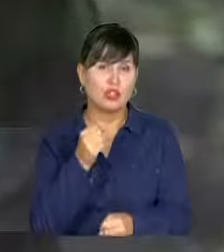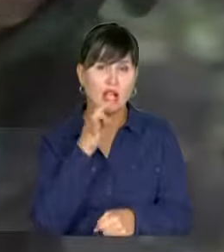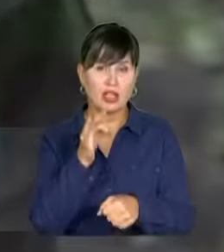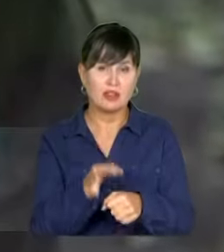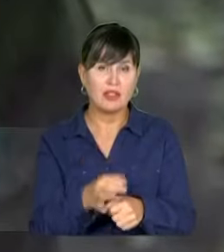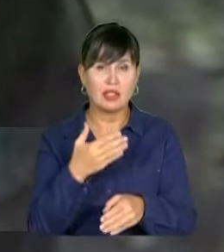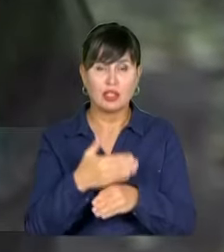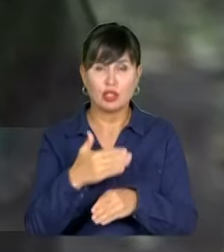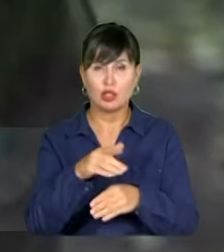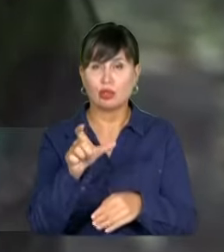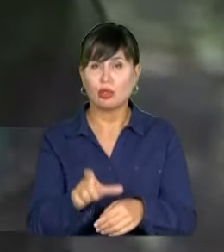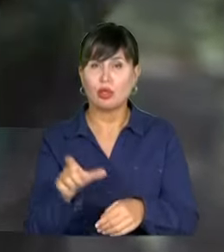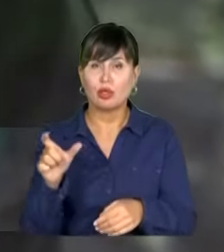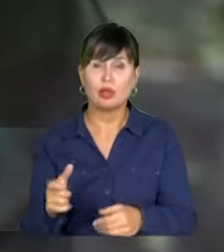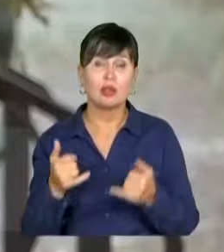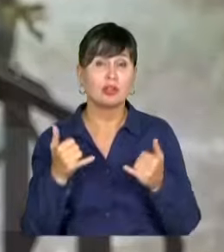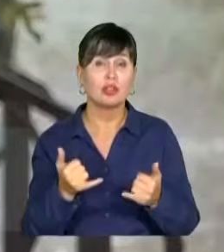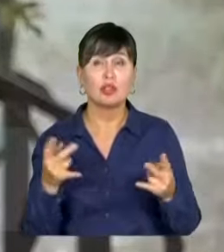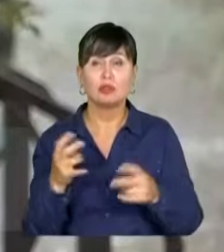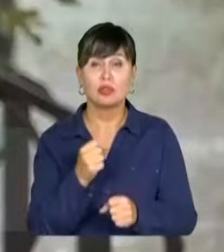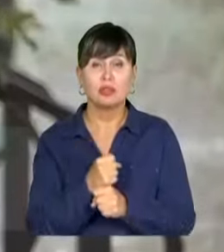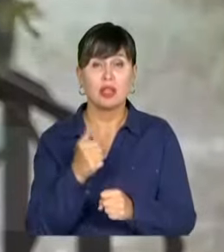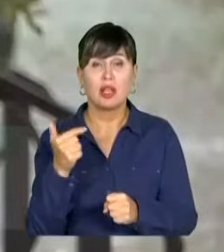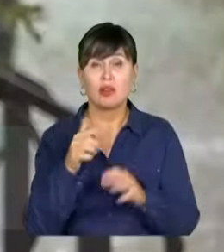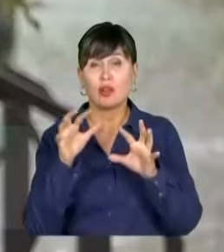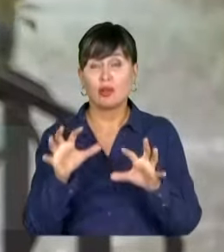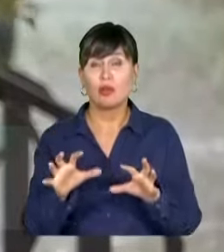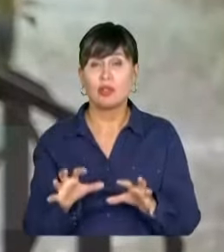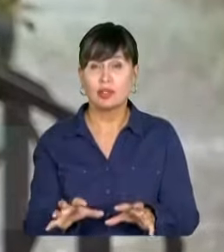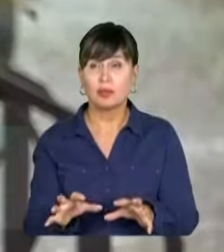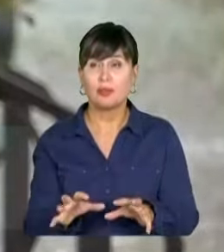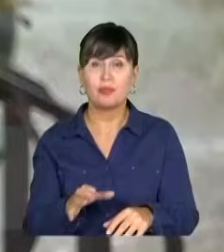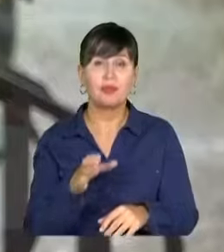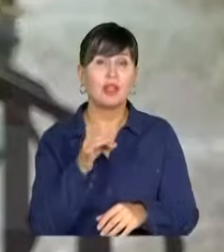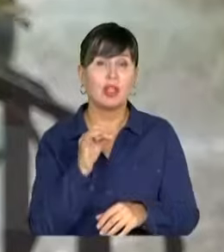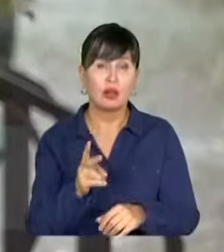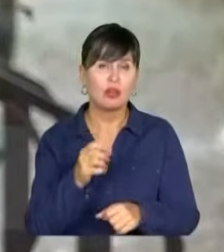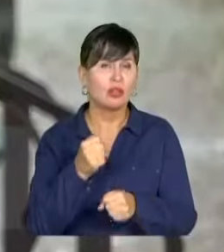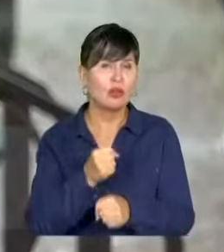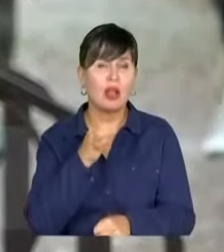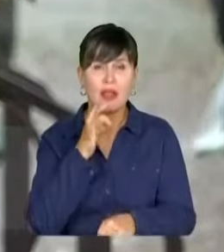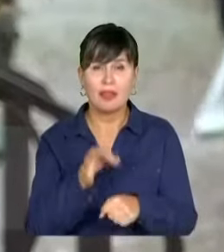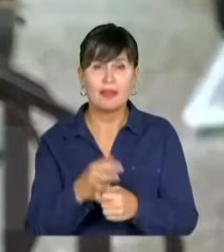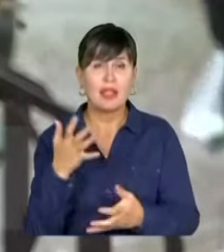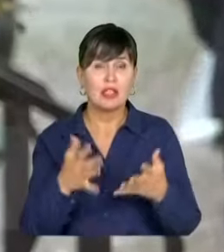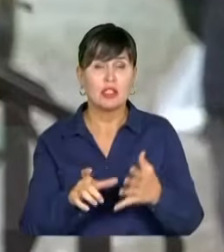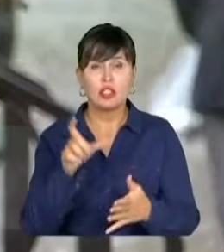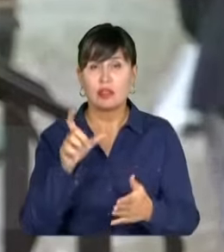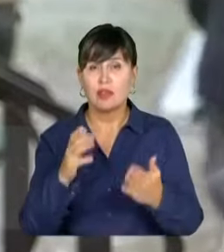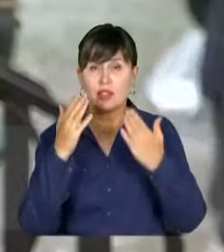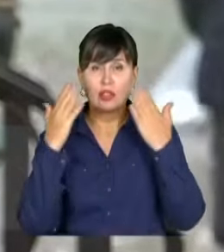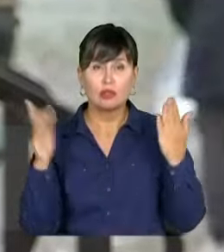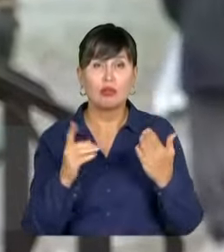ответственность кредиторов. Сейчас нужно сделать в Гражданском кодексе строгую ответственность. Если человек не знал, что на